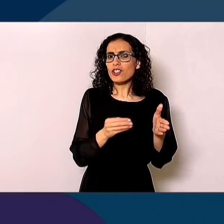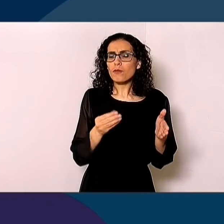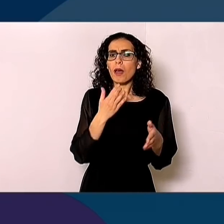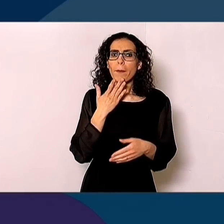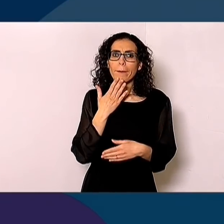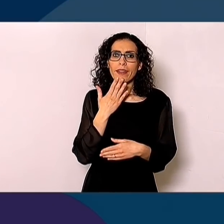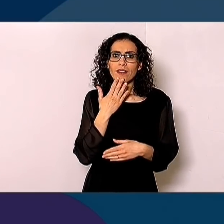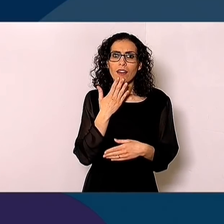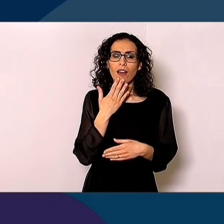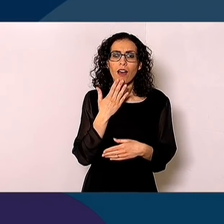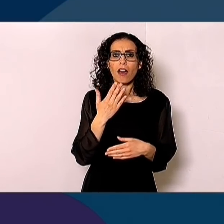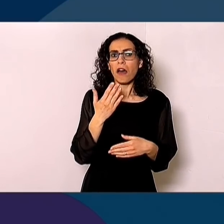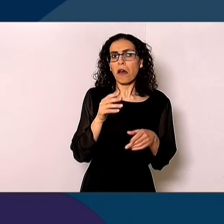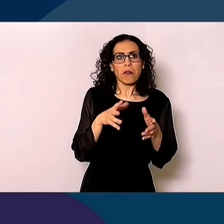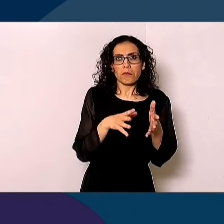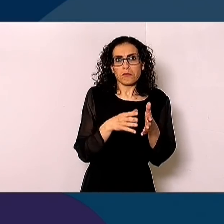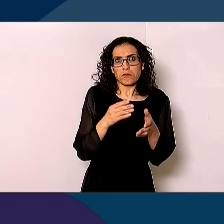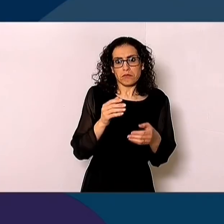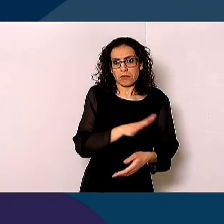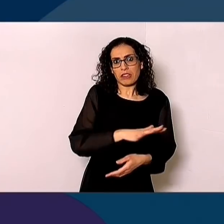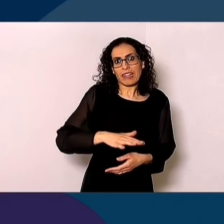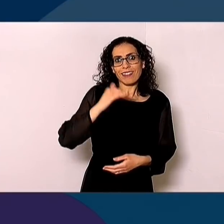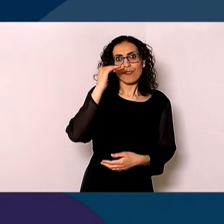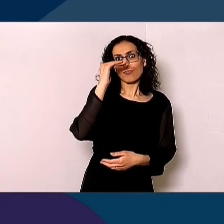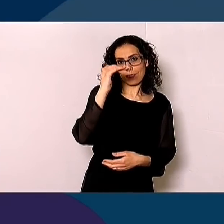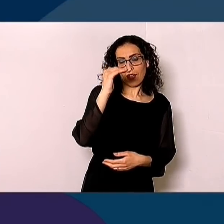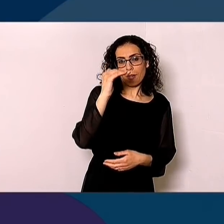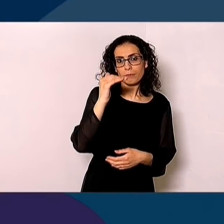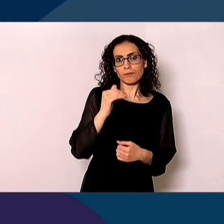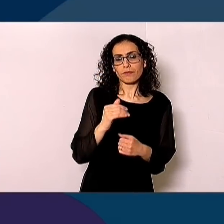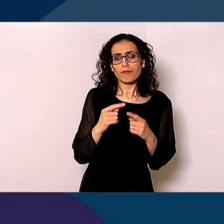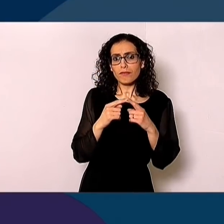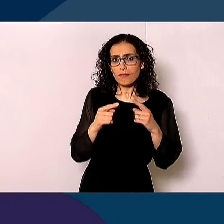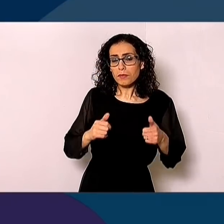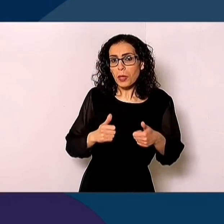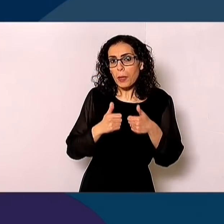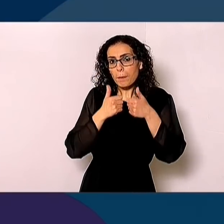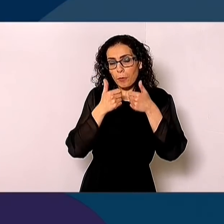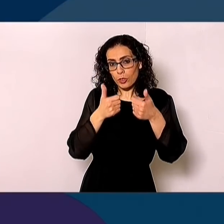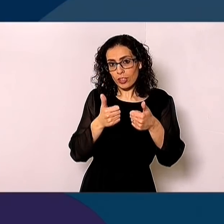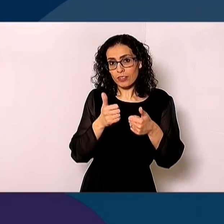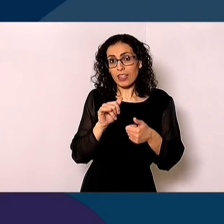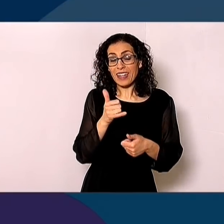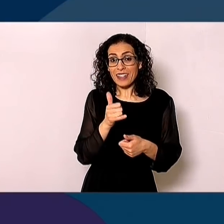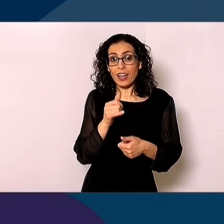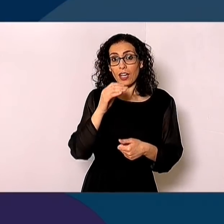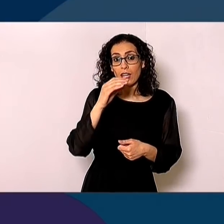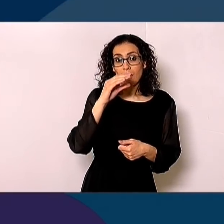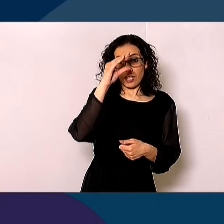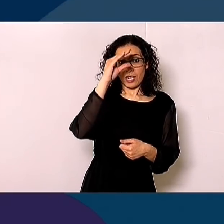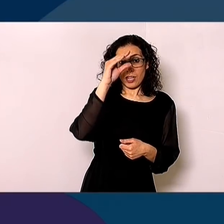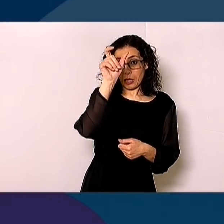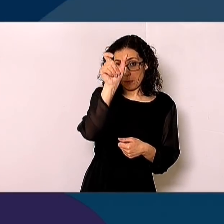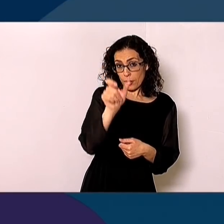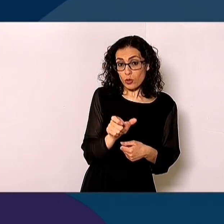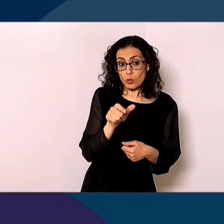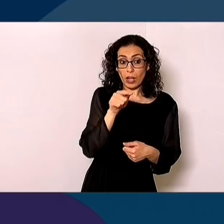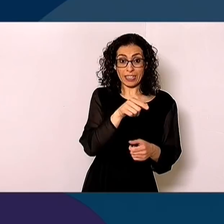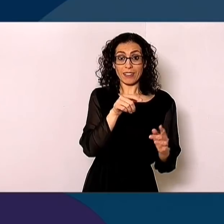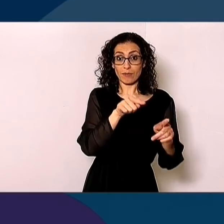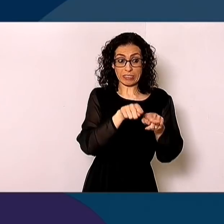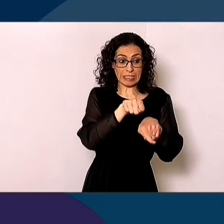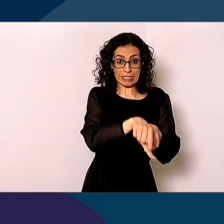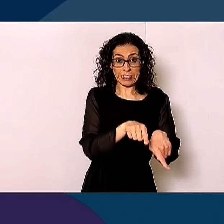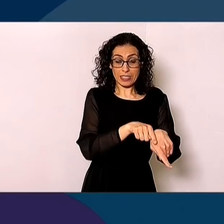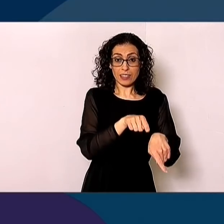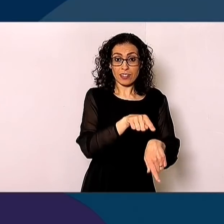ta' meta jitnadda fis-soltu d-dar. L-importanti li jekk ikun hemm il-persuna li kien għadu kemm kien qiegħed hemmhekk immedjat, importanti